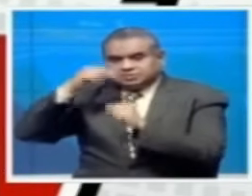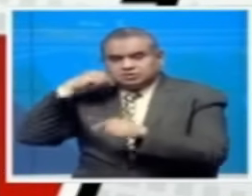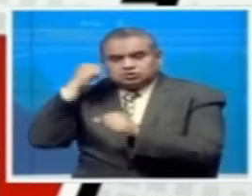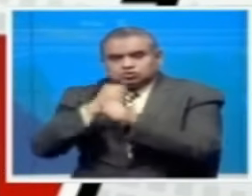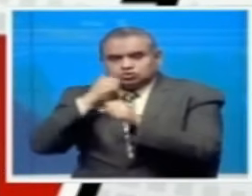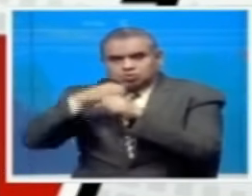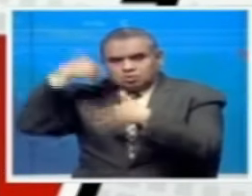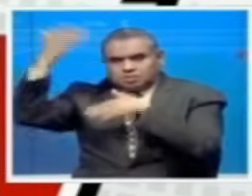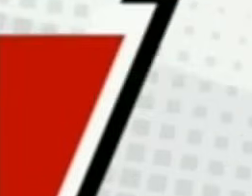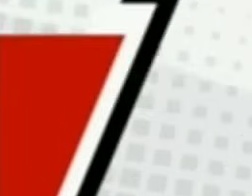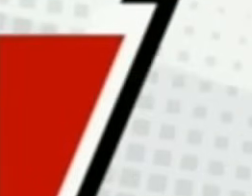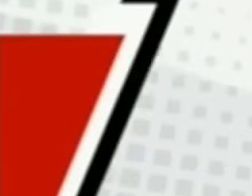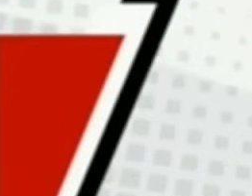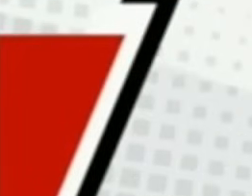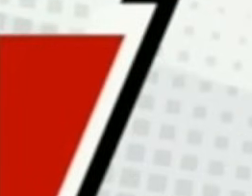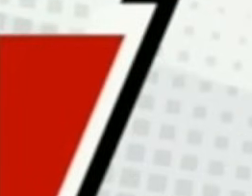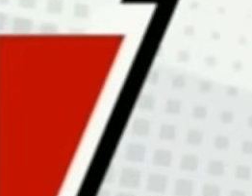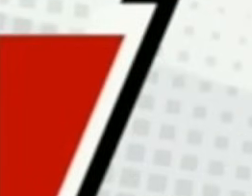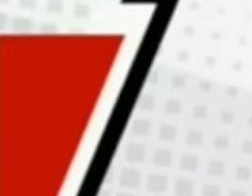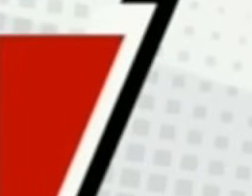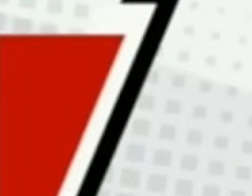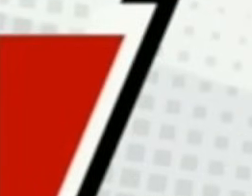وعناوينها.